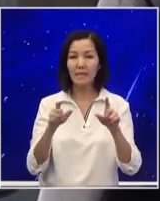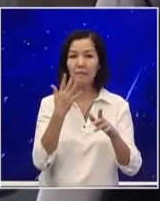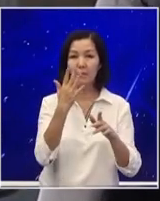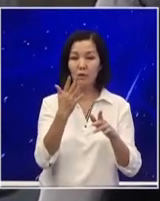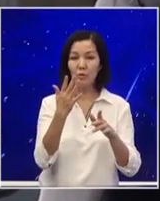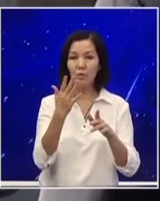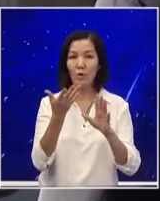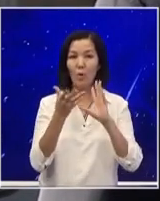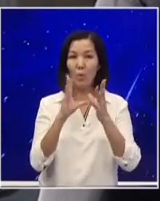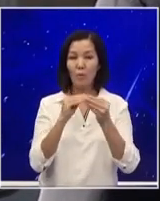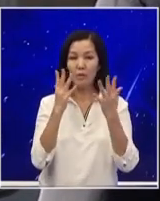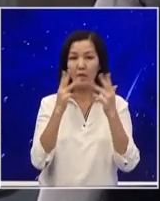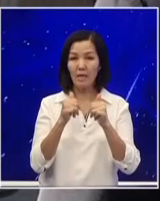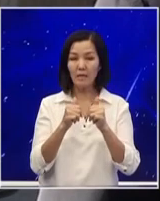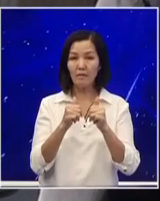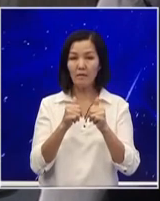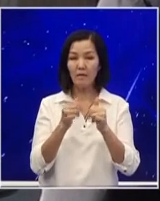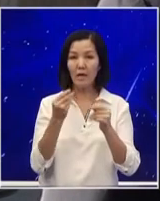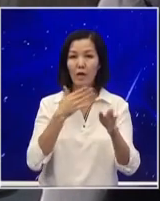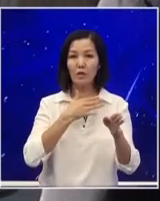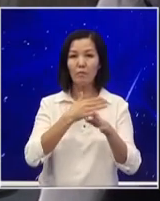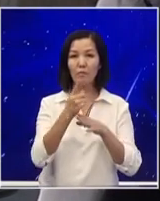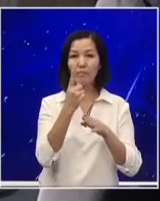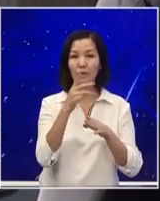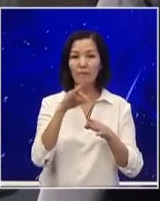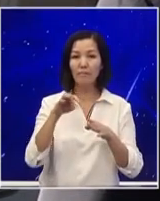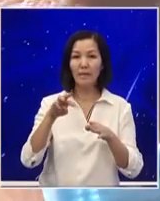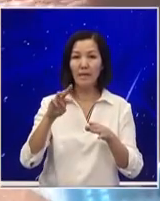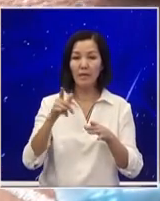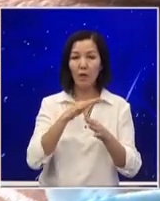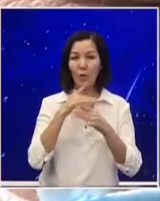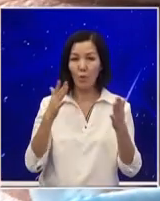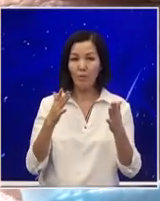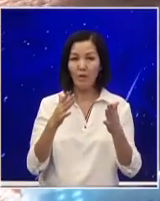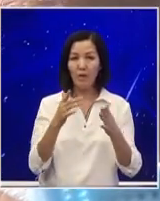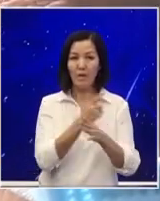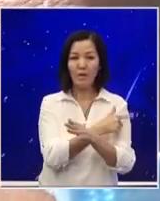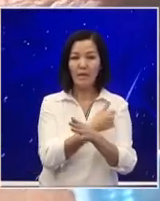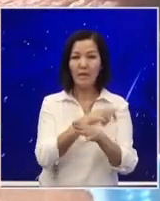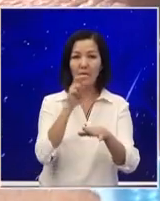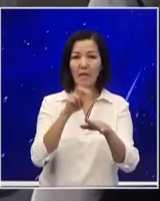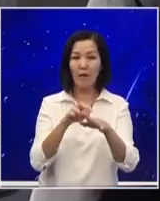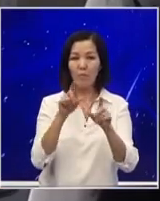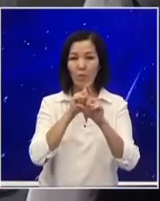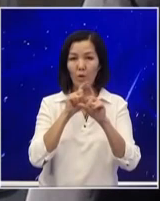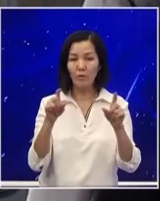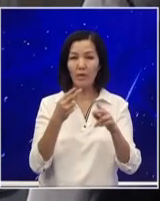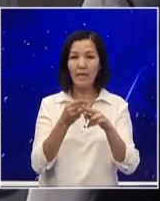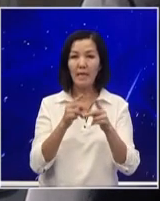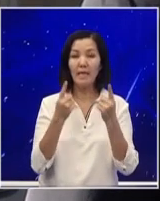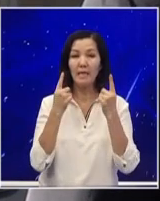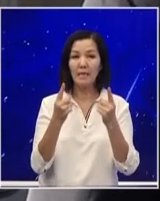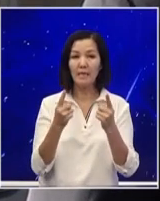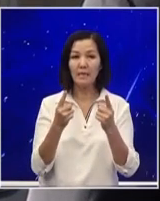5-еу. Оларда жұмсалған қаржы 1 миллиардтан астам. Ол дәрігерлік амбулаториялар. Ол ең ірісі